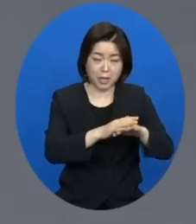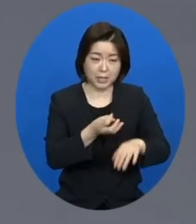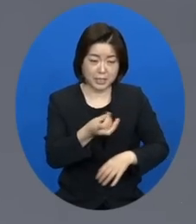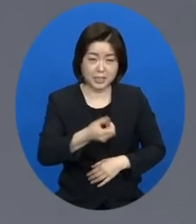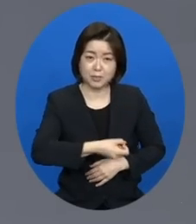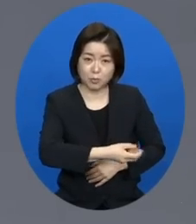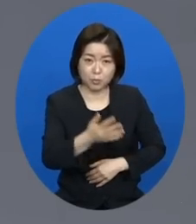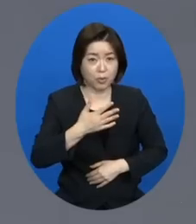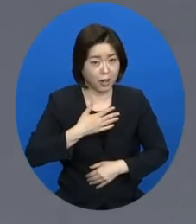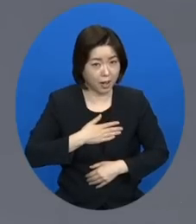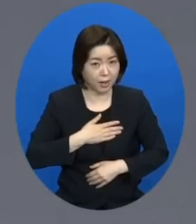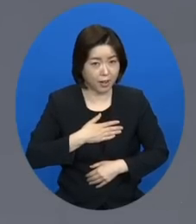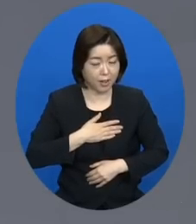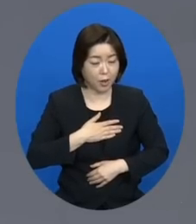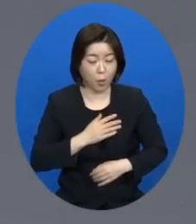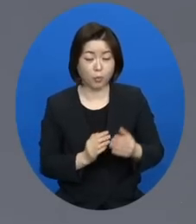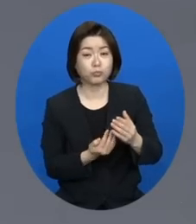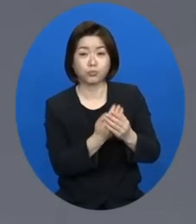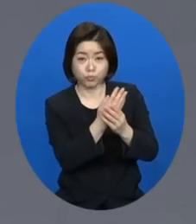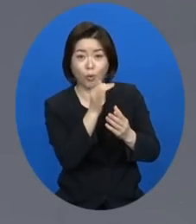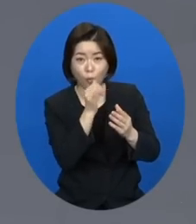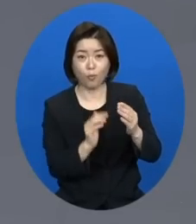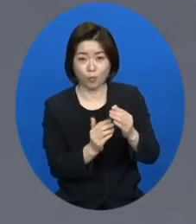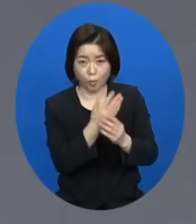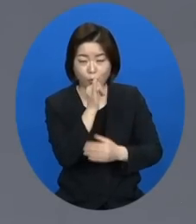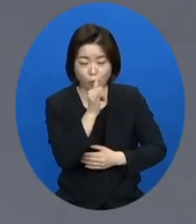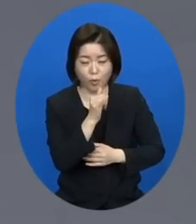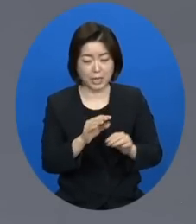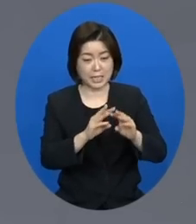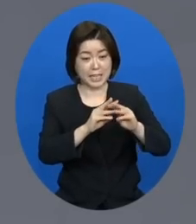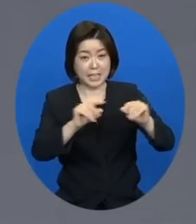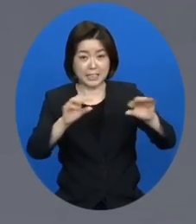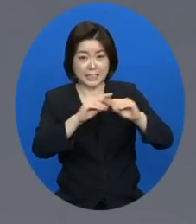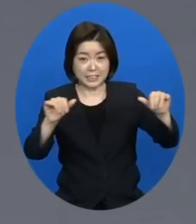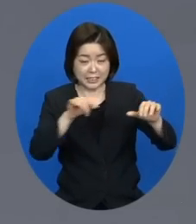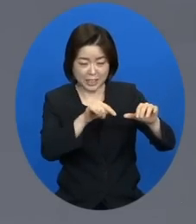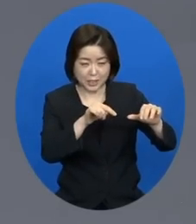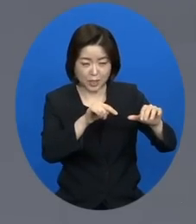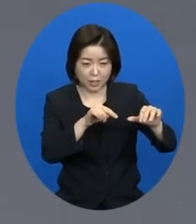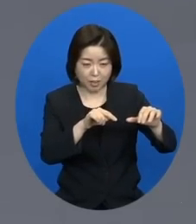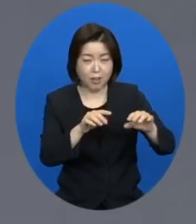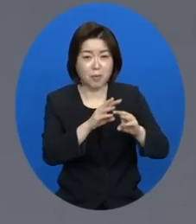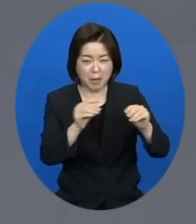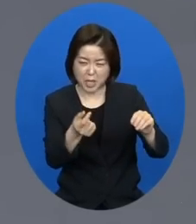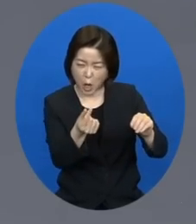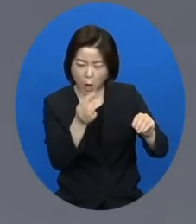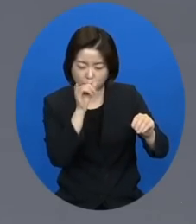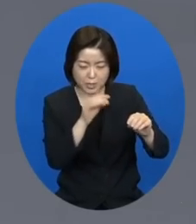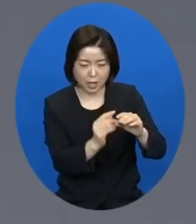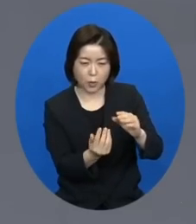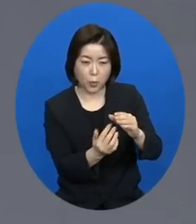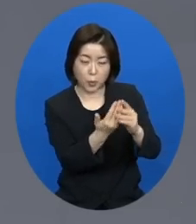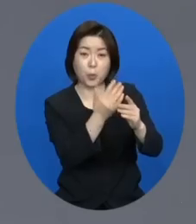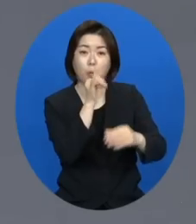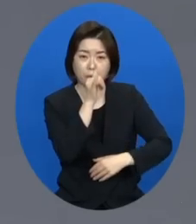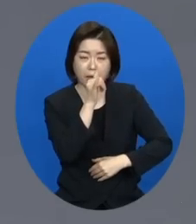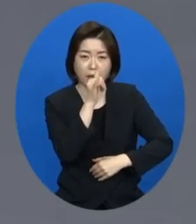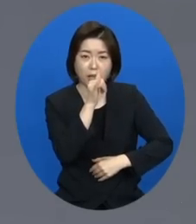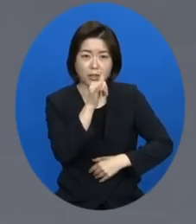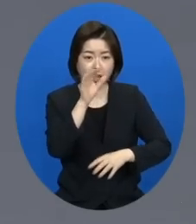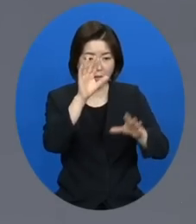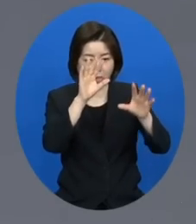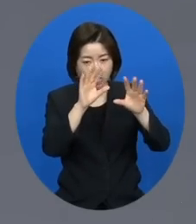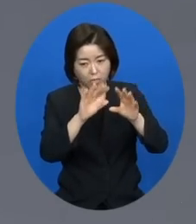보면 금방 싹이 납니다. 왜냐하면 흙이 얕았기 때문에 금방 싹은 나는데 곧 죽고 말죠.